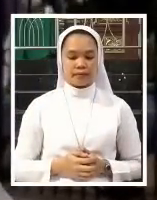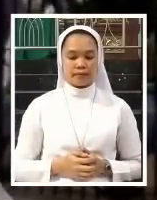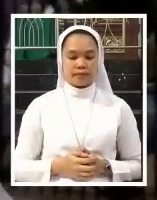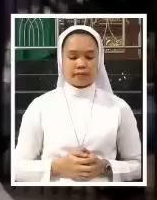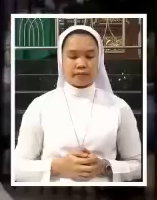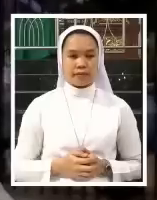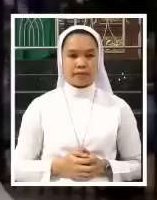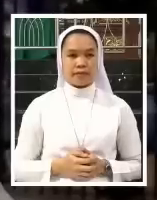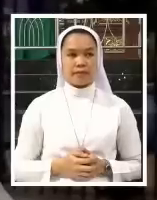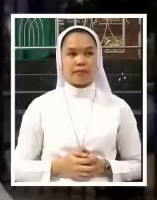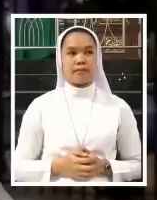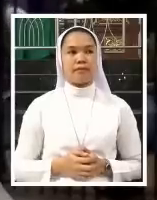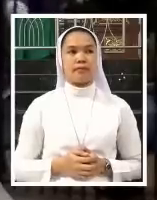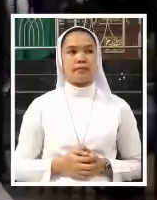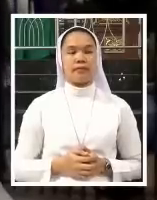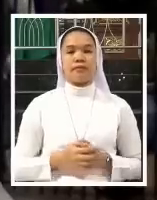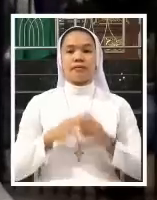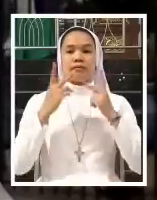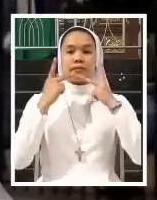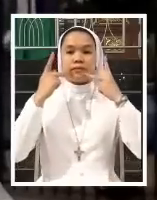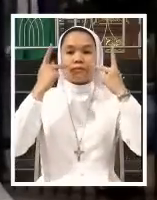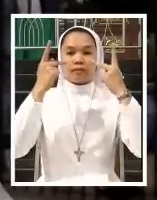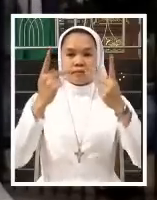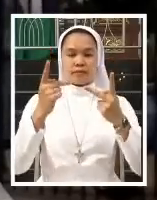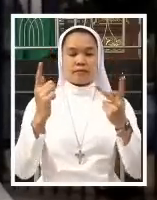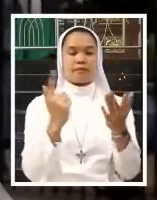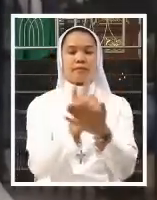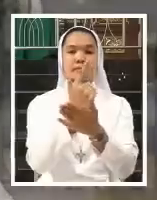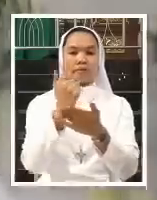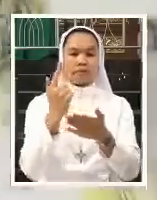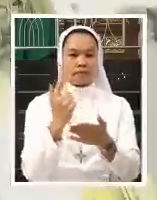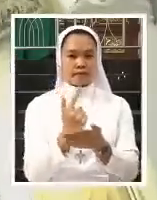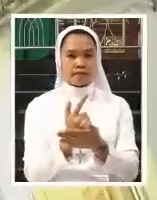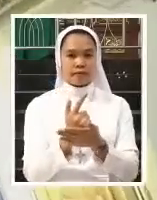Matindog po ang gabos sa pagrukyaw kan Evangelyo.